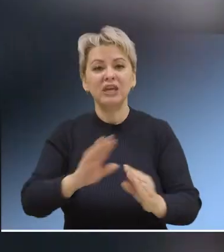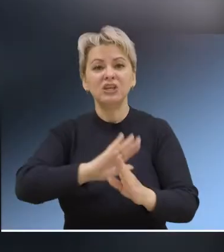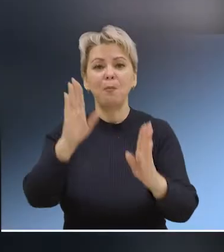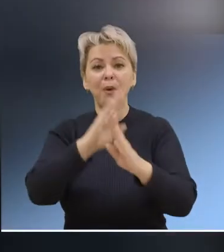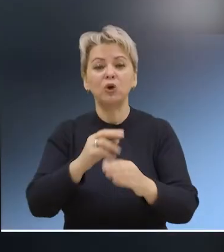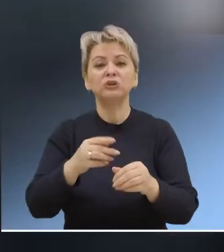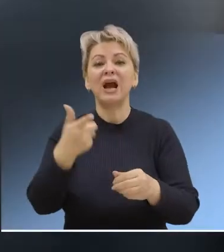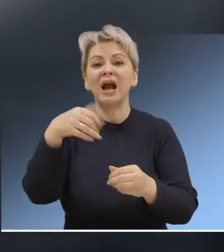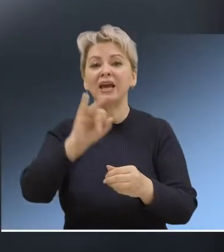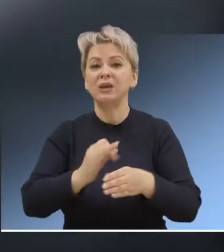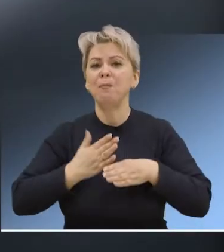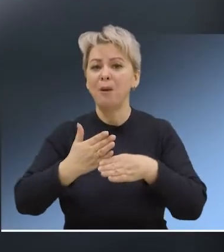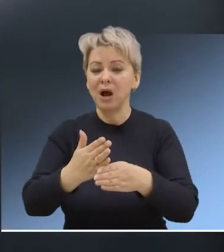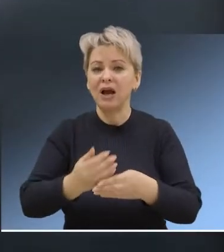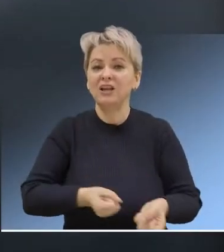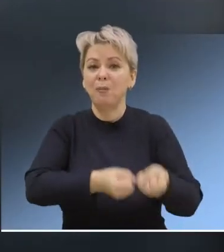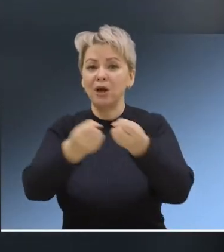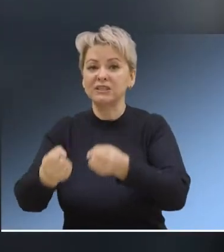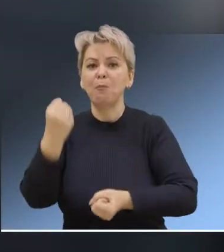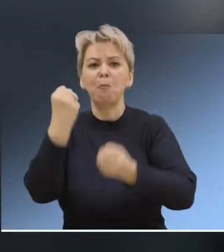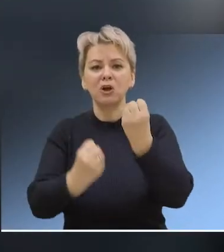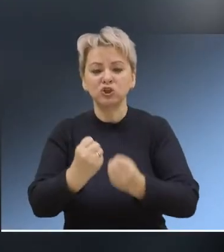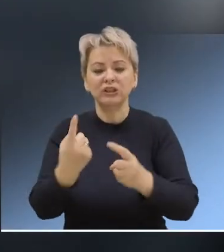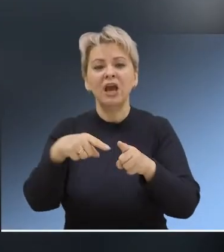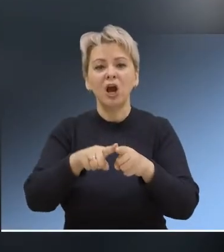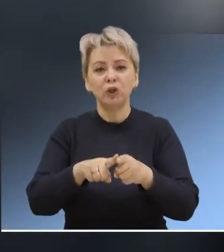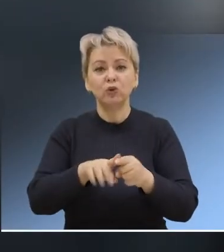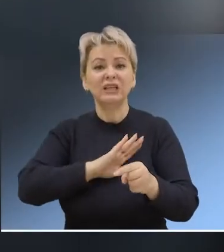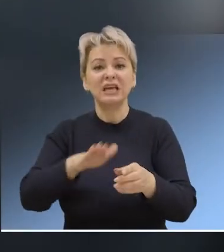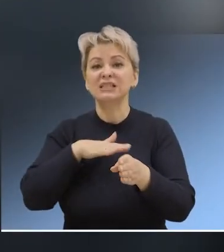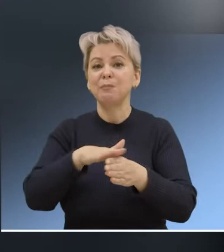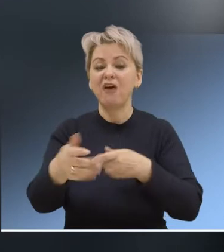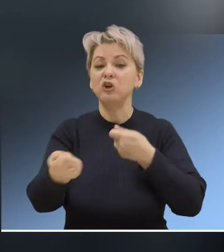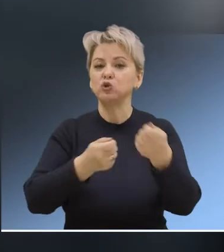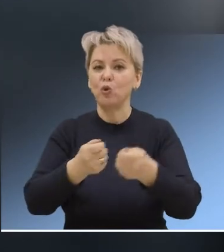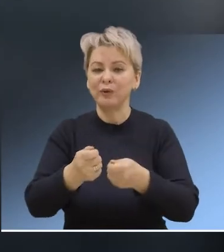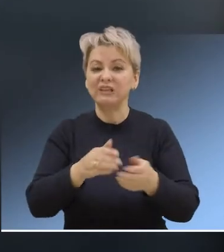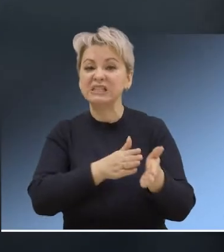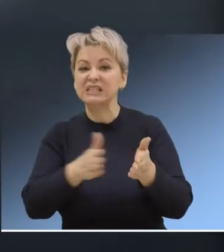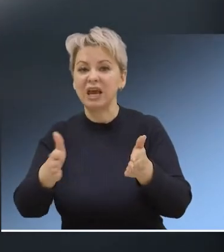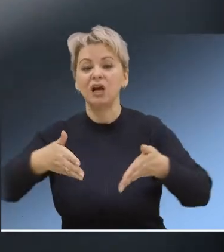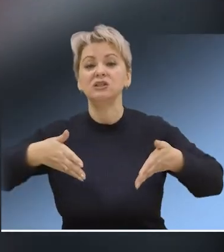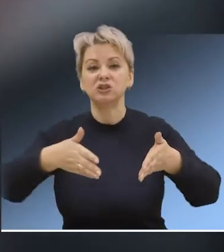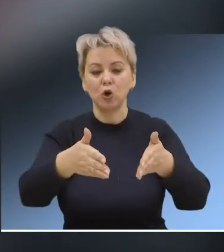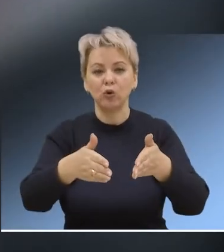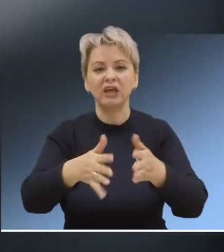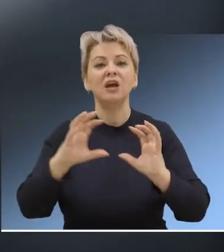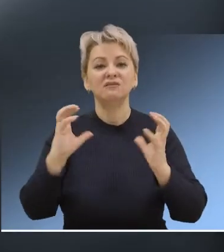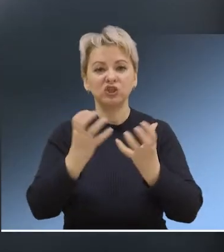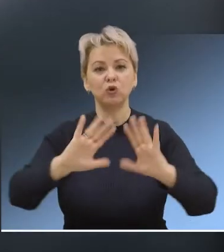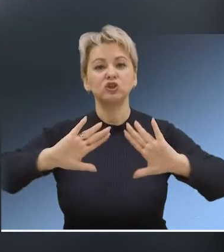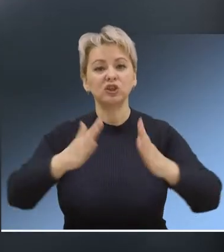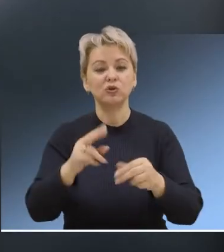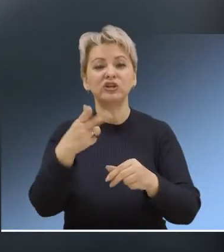сотрудники ГИБДД помогали выталкивать из заносов автомобили, водители которых не справились с управлением и съехали с дороги. В более